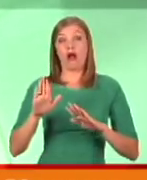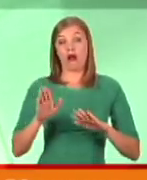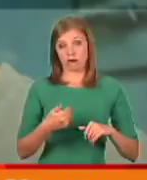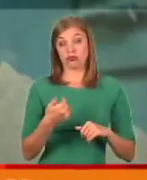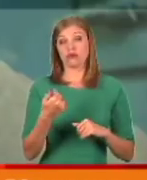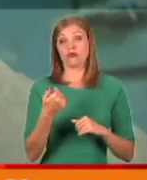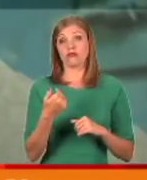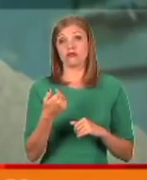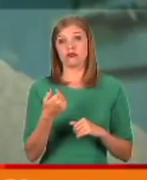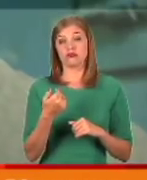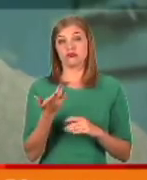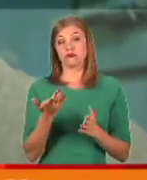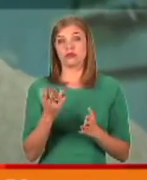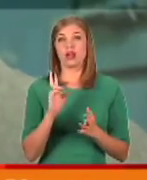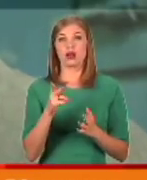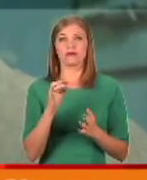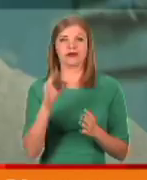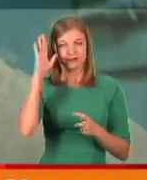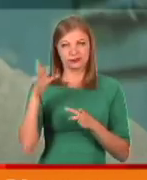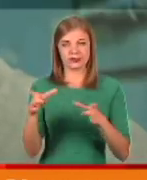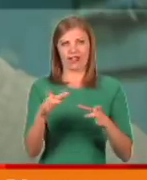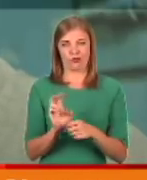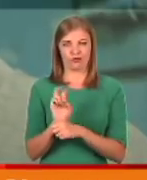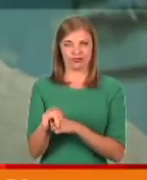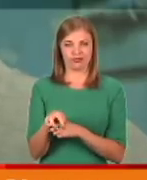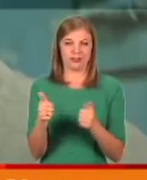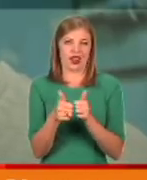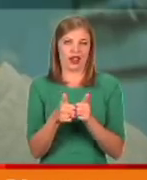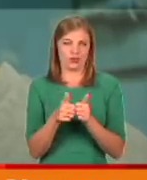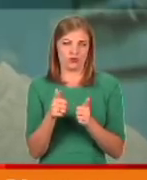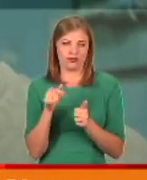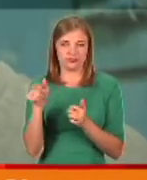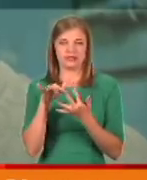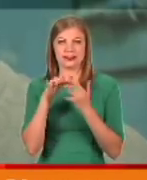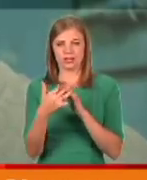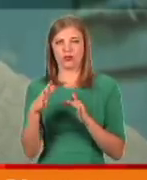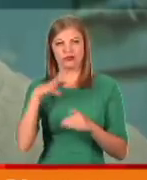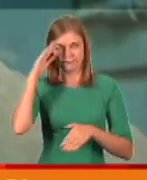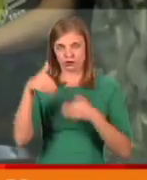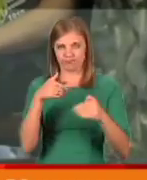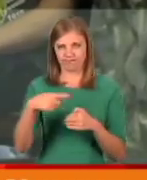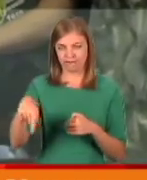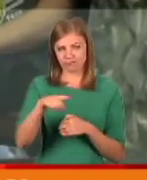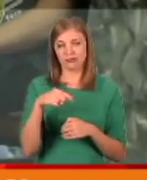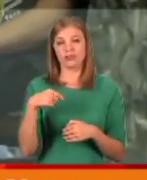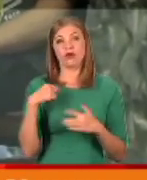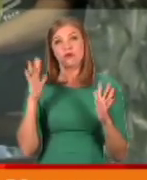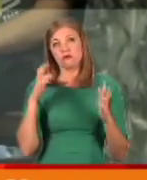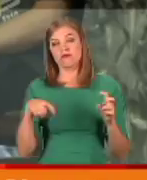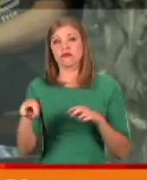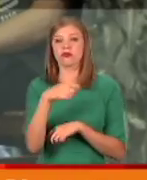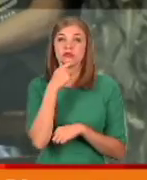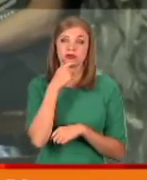вышли в как на ставок. Как это рядом у них получается с селом были ставки. Гуляли по этим